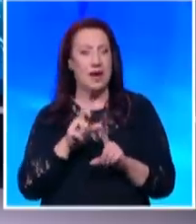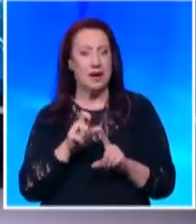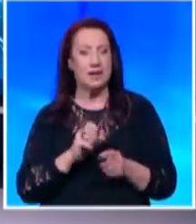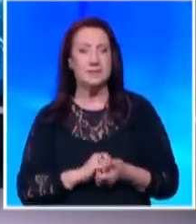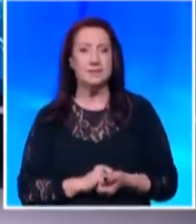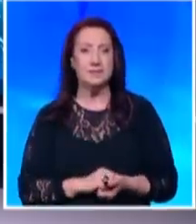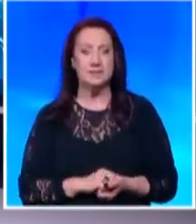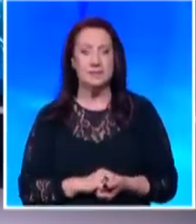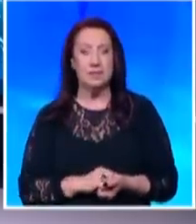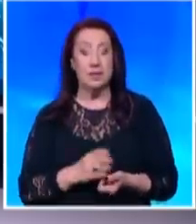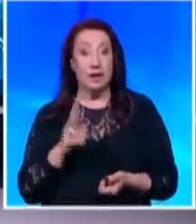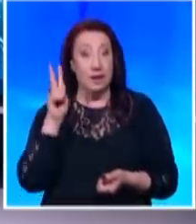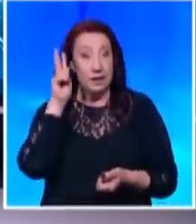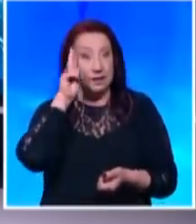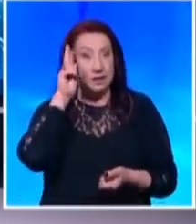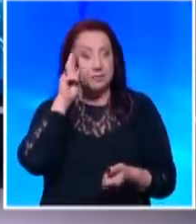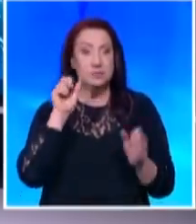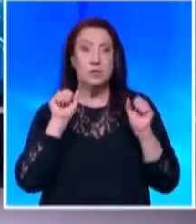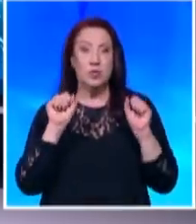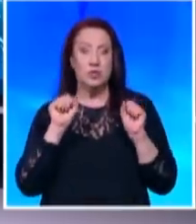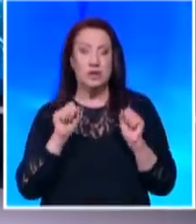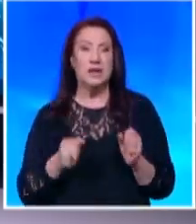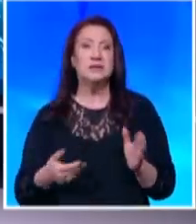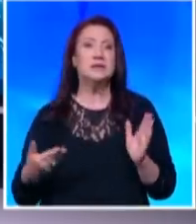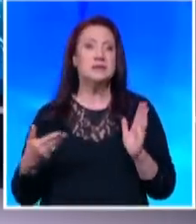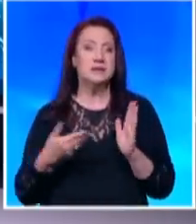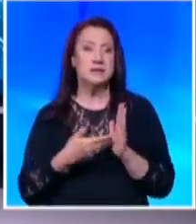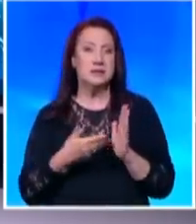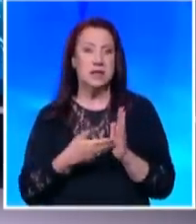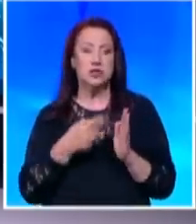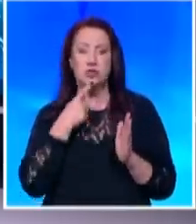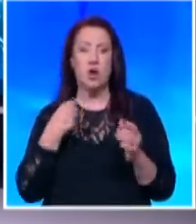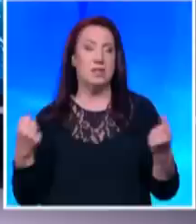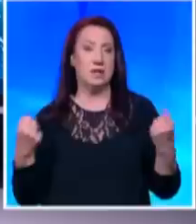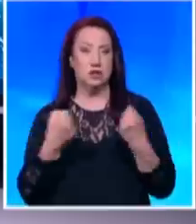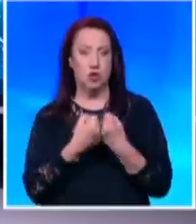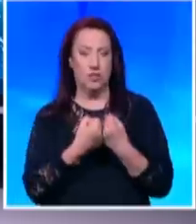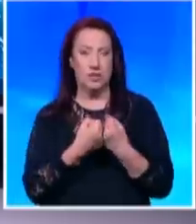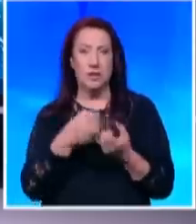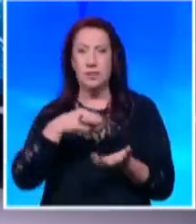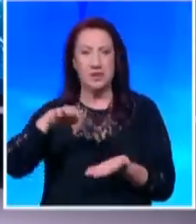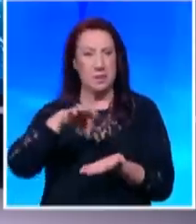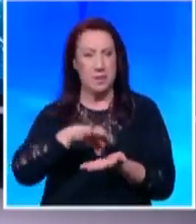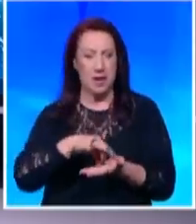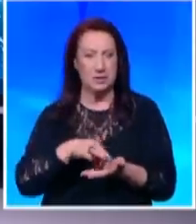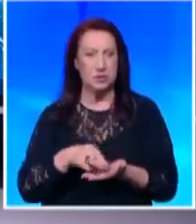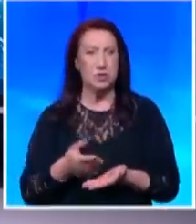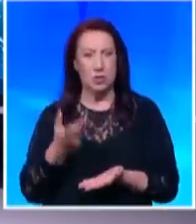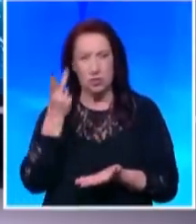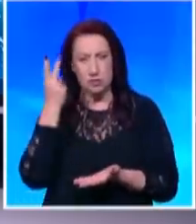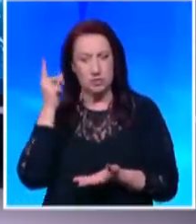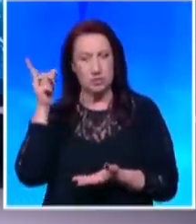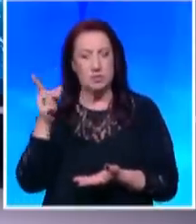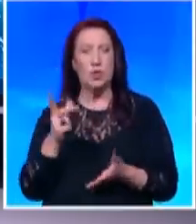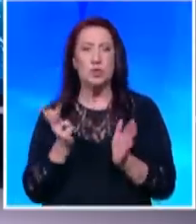Втори ден протест срещу войната по пътищата на мястото на жестоката катастрофа в София, в която 18-годишен помете младен